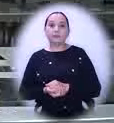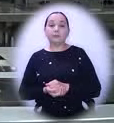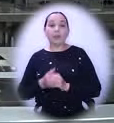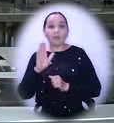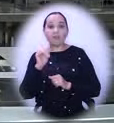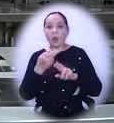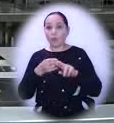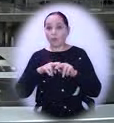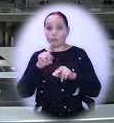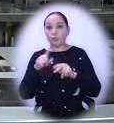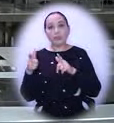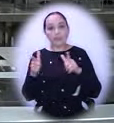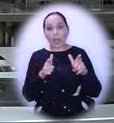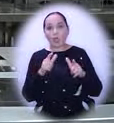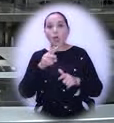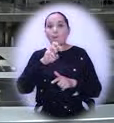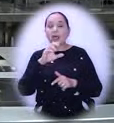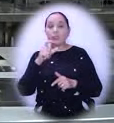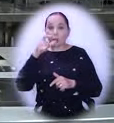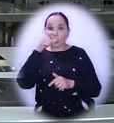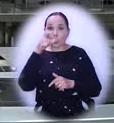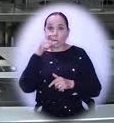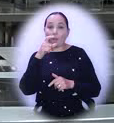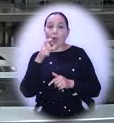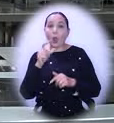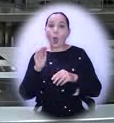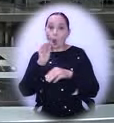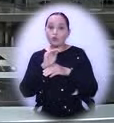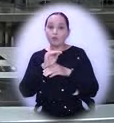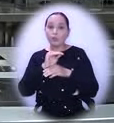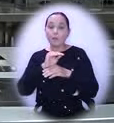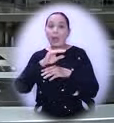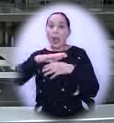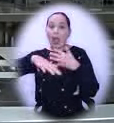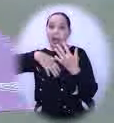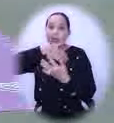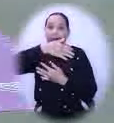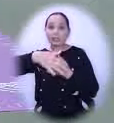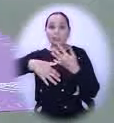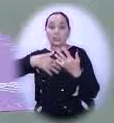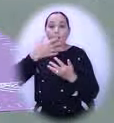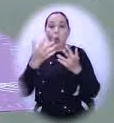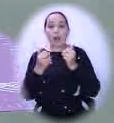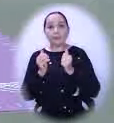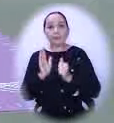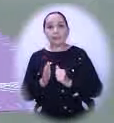Va bu tayyor massamizga tuxumni qo'shib aralashtirib olamiz.